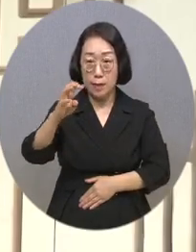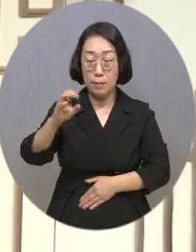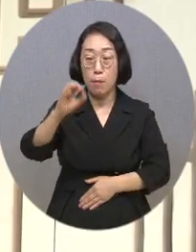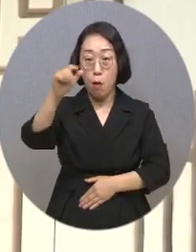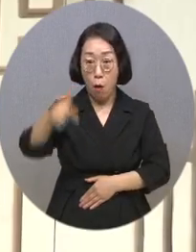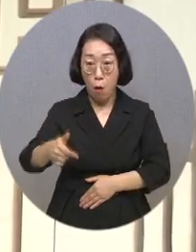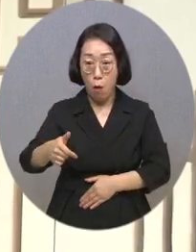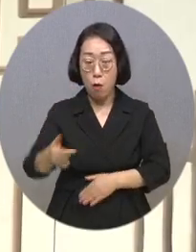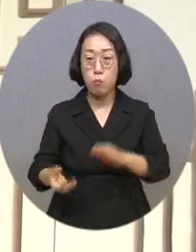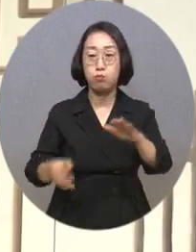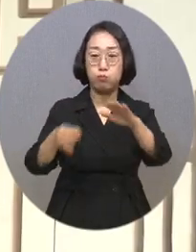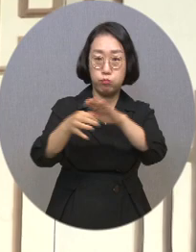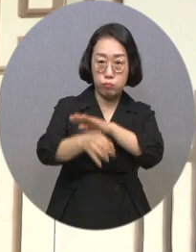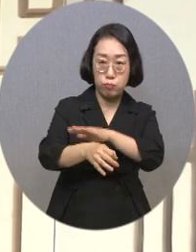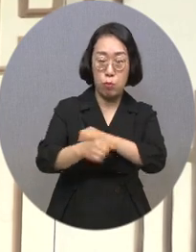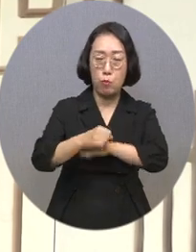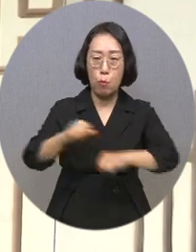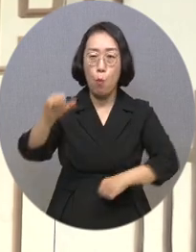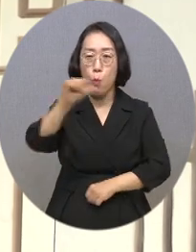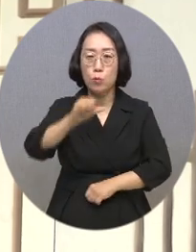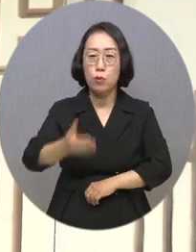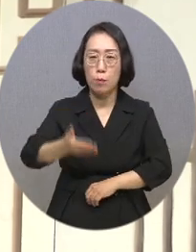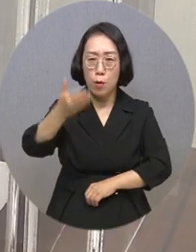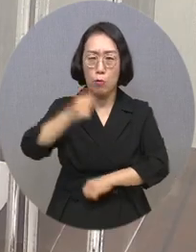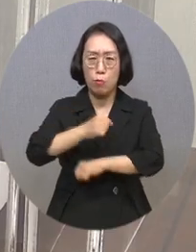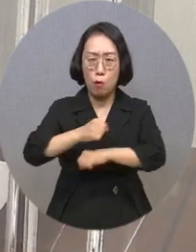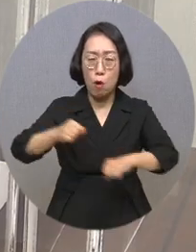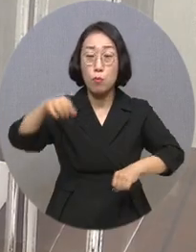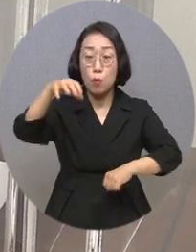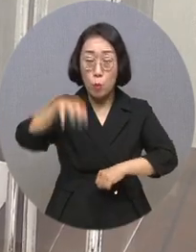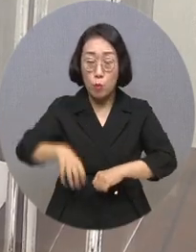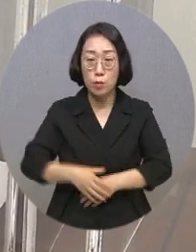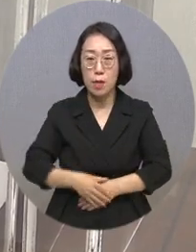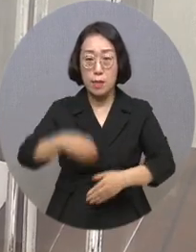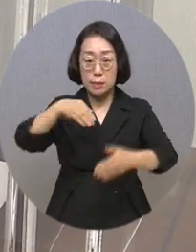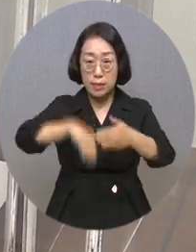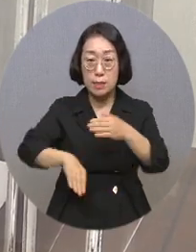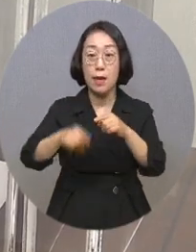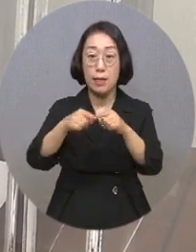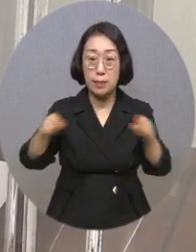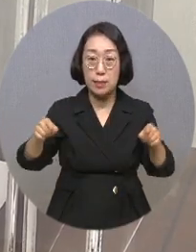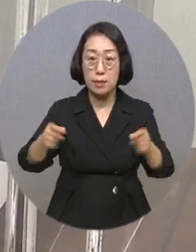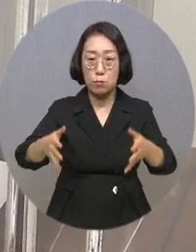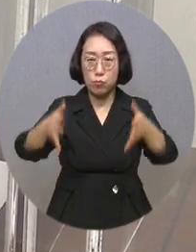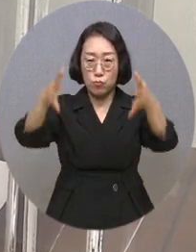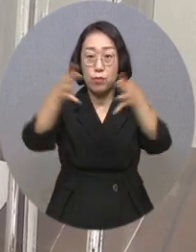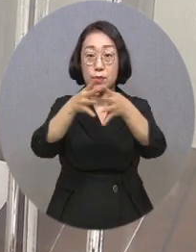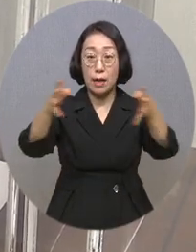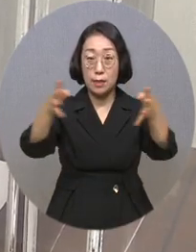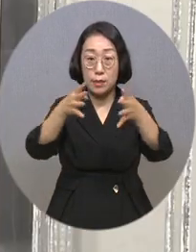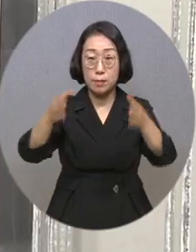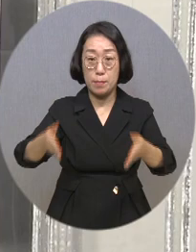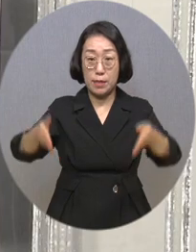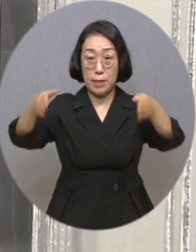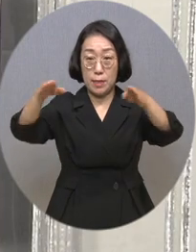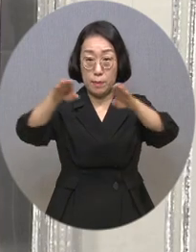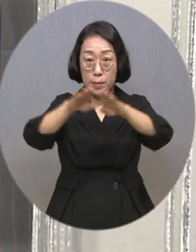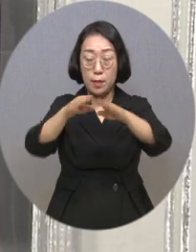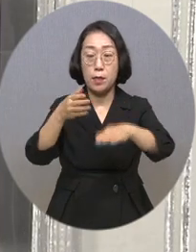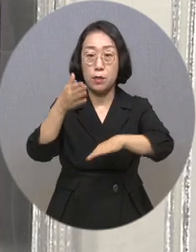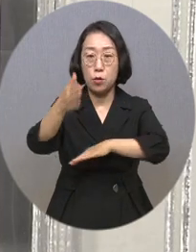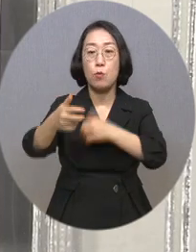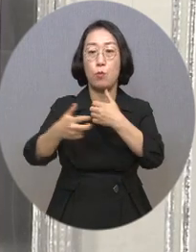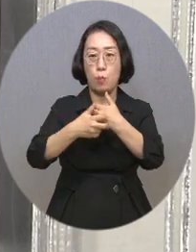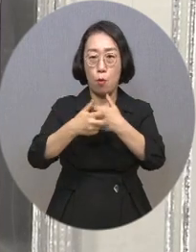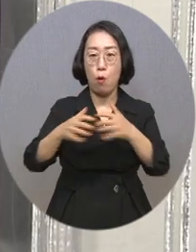들여 총 면적 5,280제곱미터 부지에 지하 1층, 지상 4층 규모로 어린이 전문병원